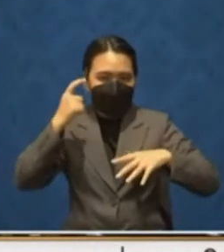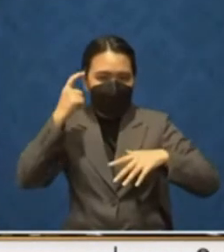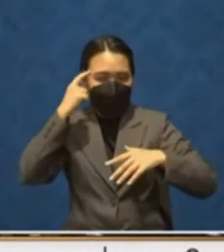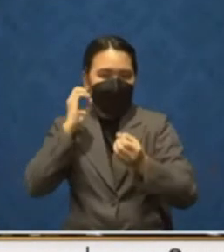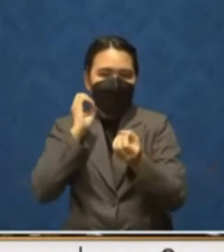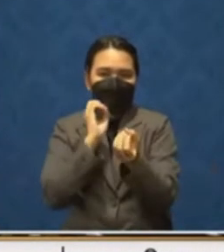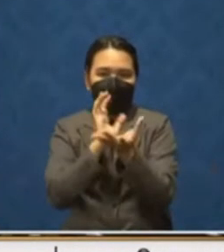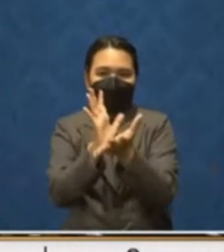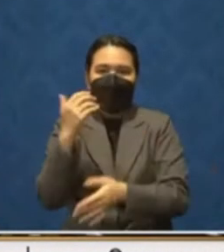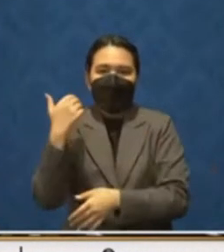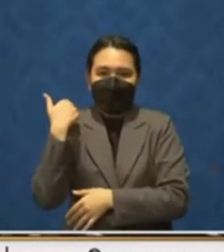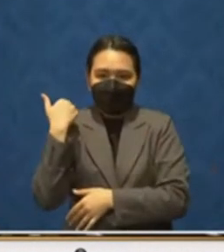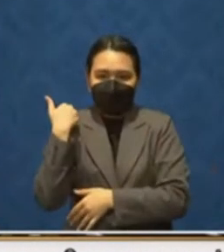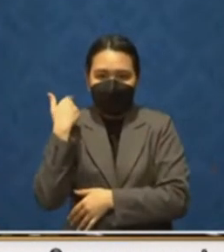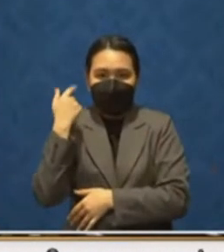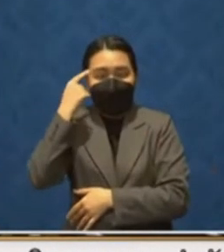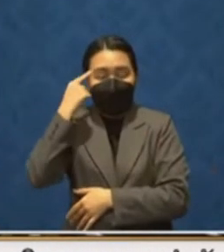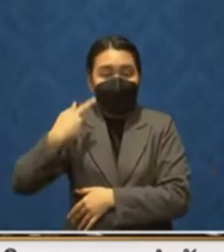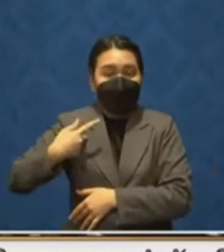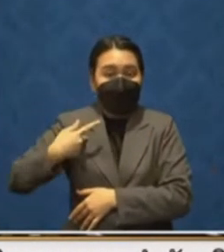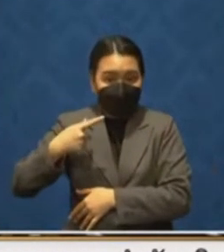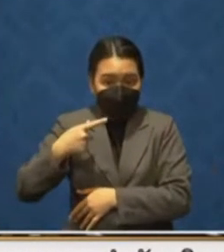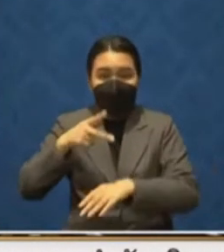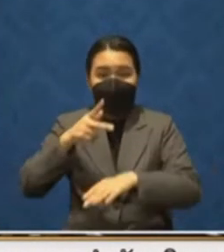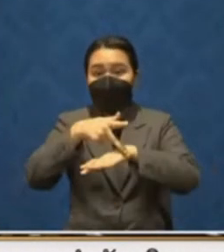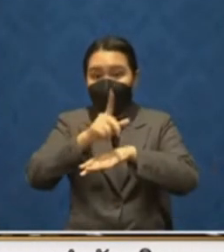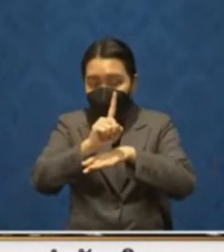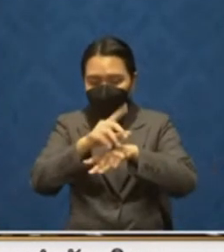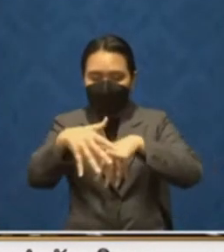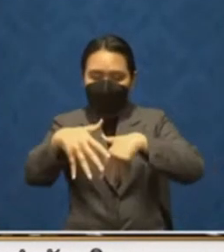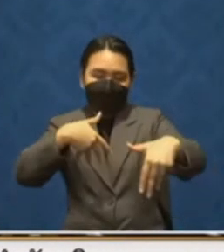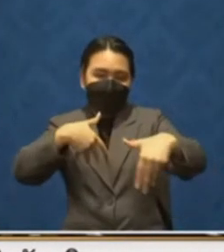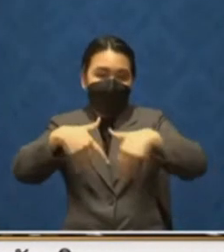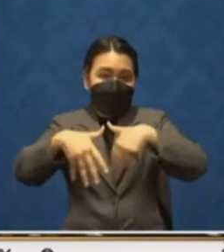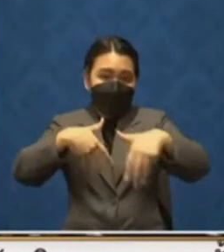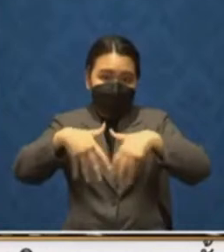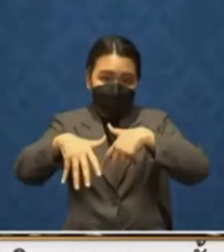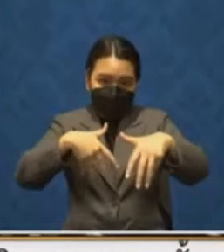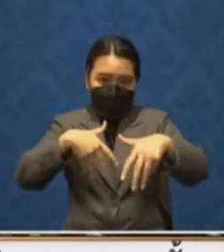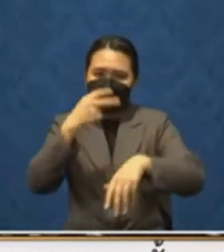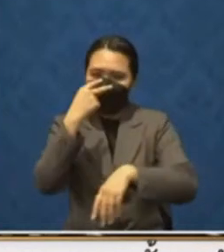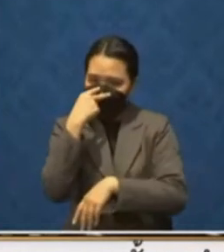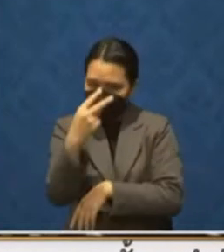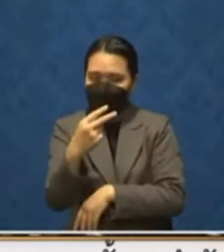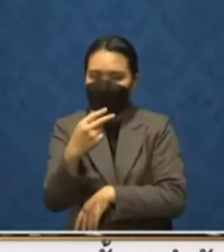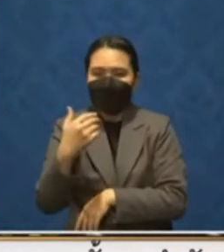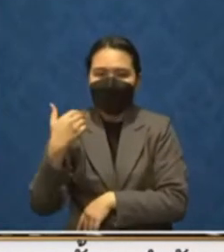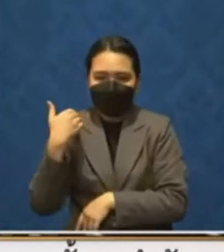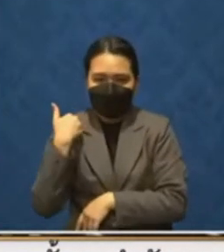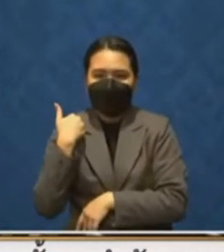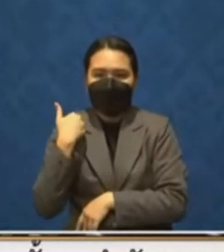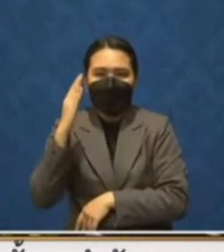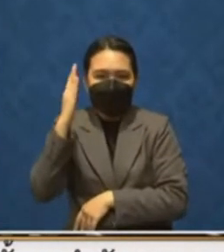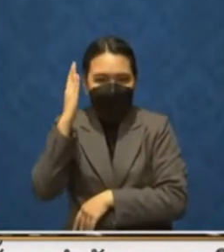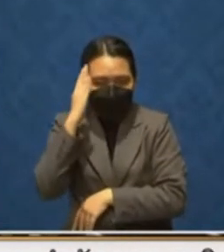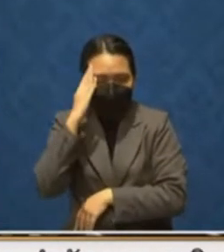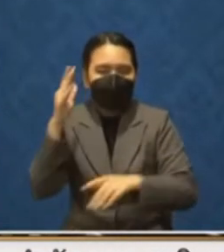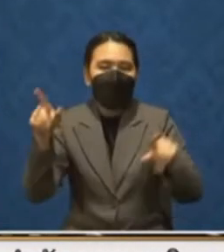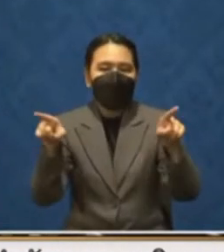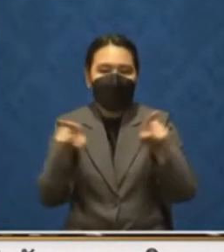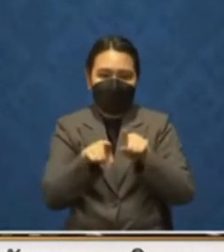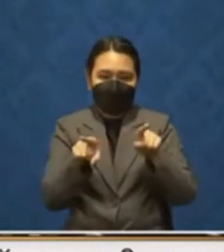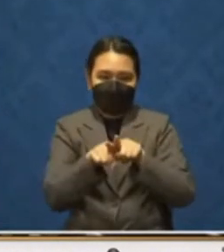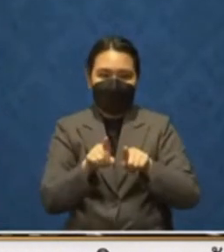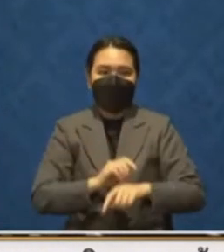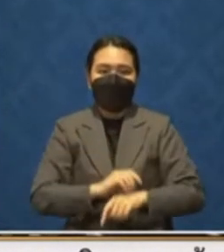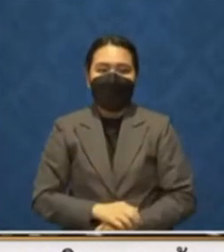ให้ท่านประธานนะครับแล้วก็พี่น้องประชาชนอาจได้เห็นนะครับได้รับรู้กันนะในวันนั้นนะครับ